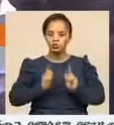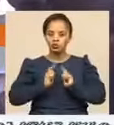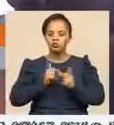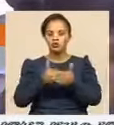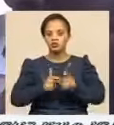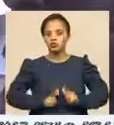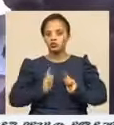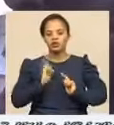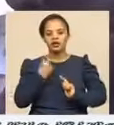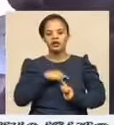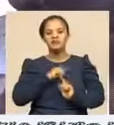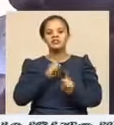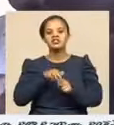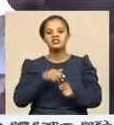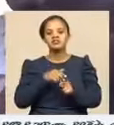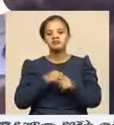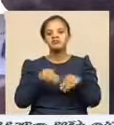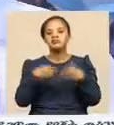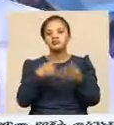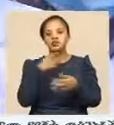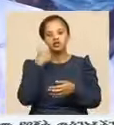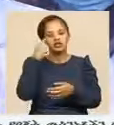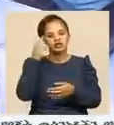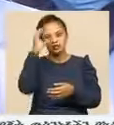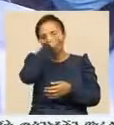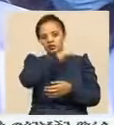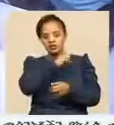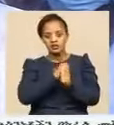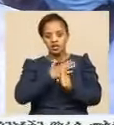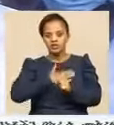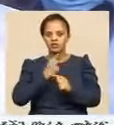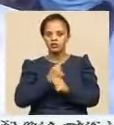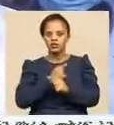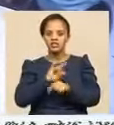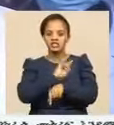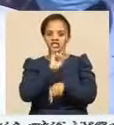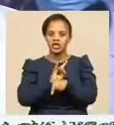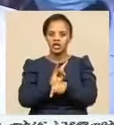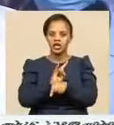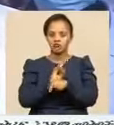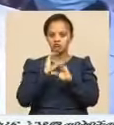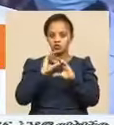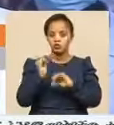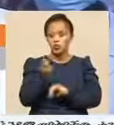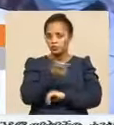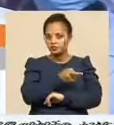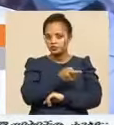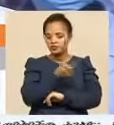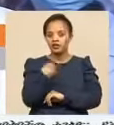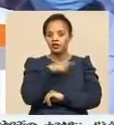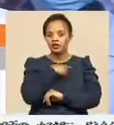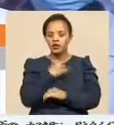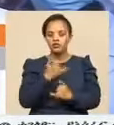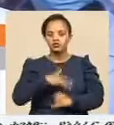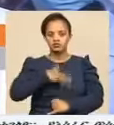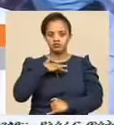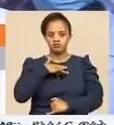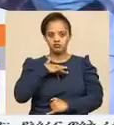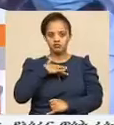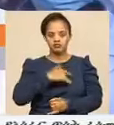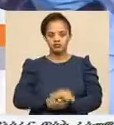በቅርቡ ብኖር የእኛ ምላሽ ይመለሳል ብለን እንገምተዋለን። ስራችን ተግባራችን አሁን ዜጋ የመቅረጽ ስራ ቢሆን እኛ አሁን እየተሰማን